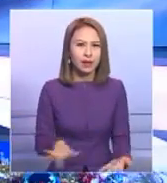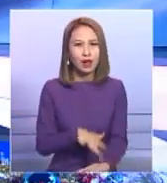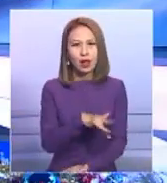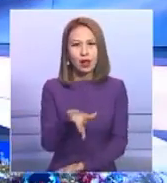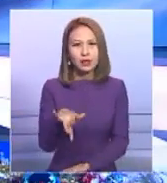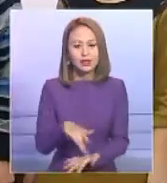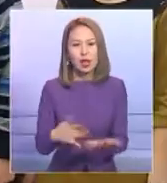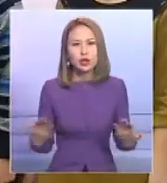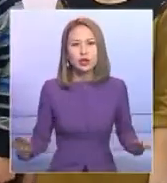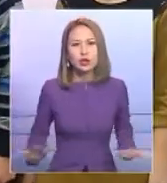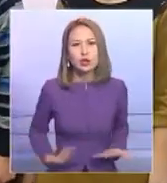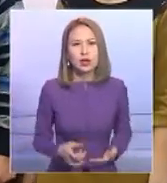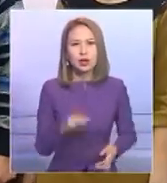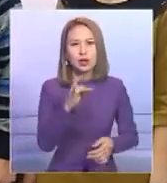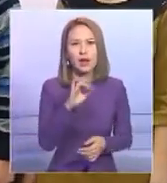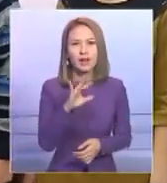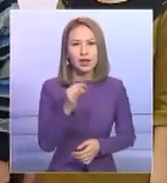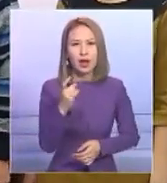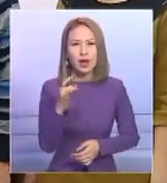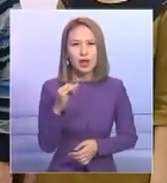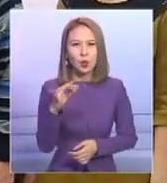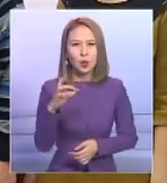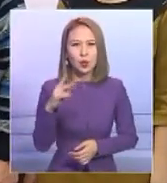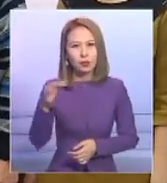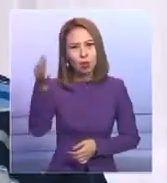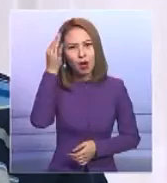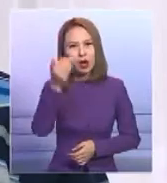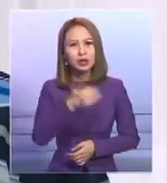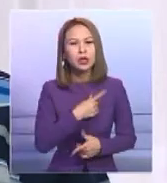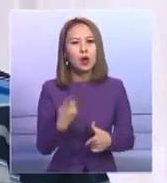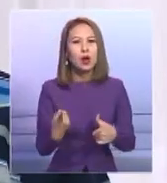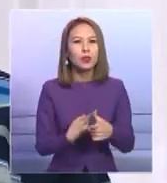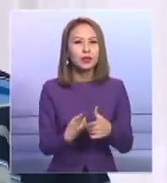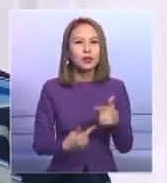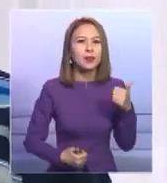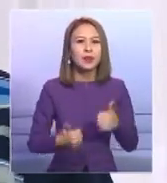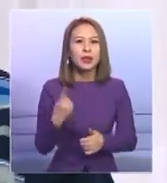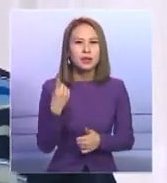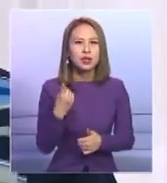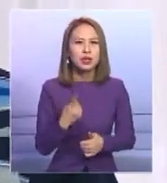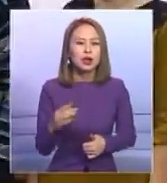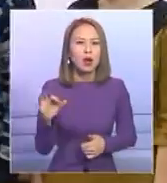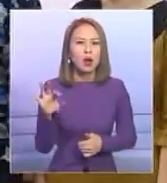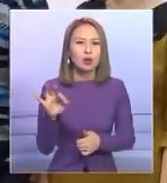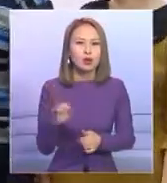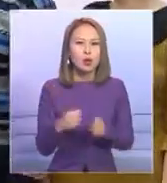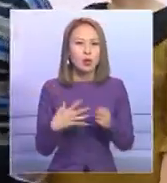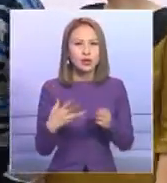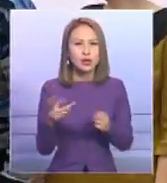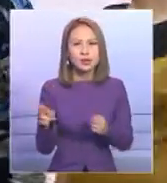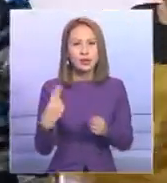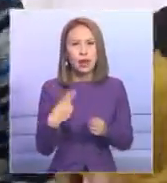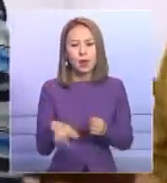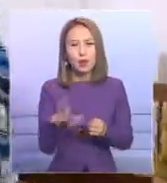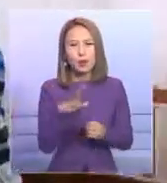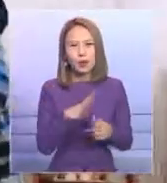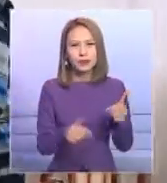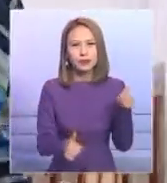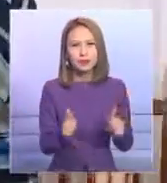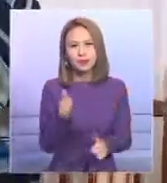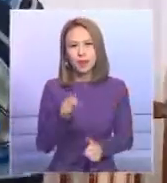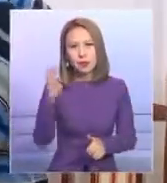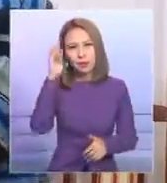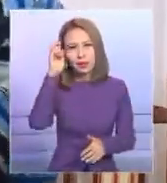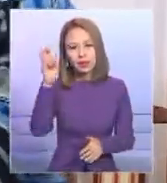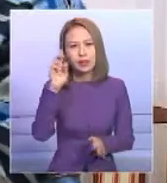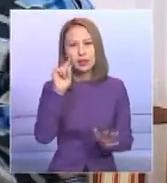қаласының тұрғыны Равиль Хайрулин жеңіп алды. Естеріңізде болса, аталмыш шара ағымдағы жылдың 1 қазанынан 15 желтоқсан аралығында